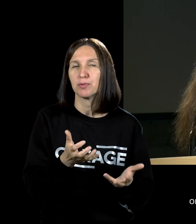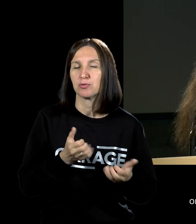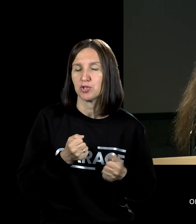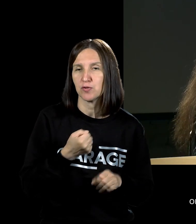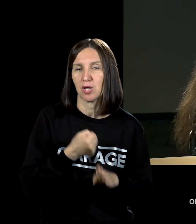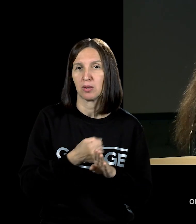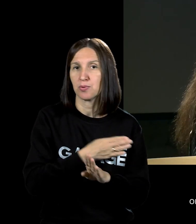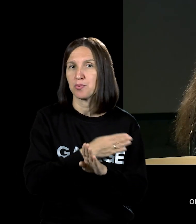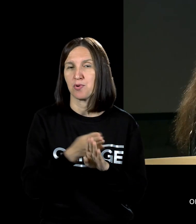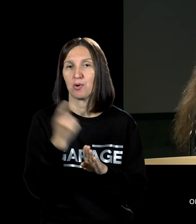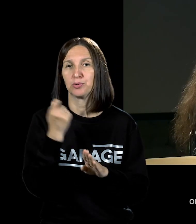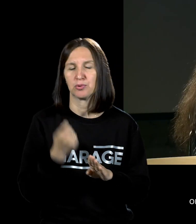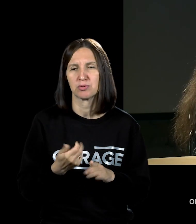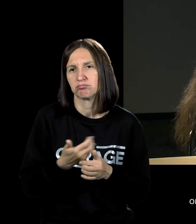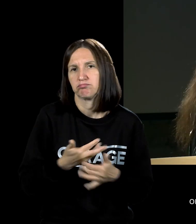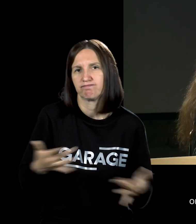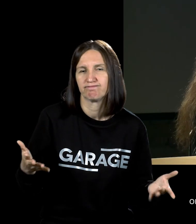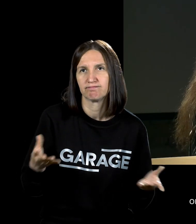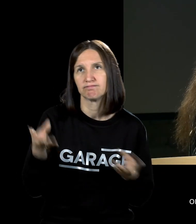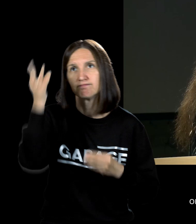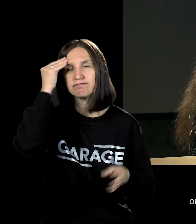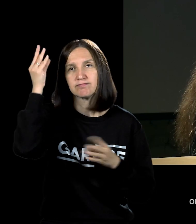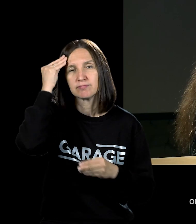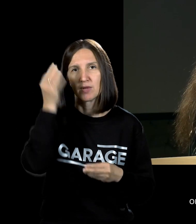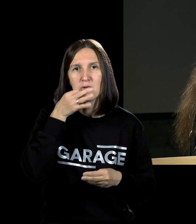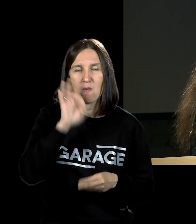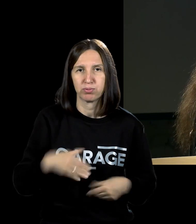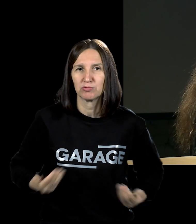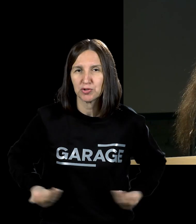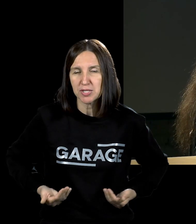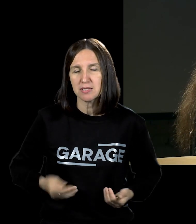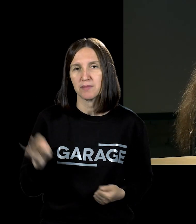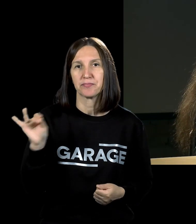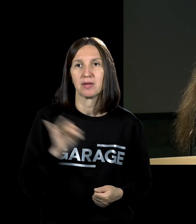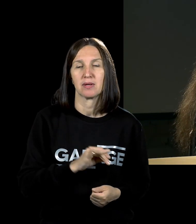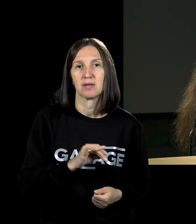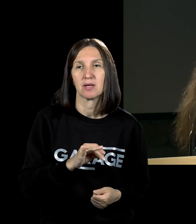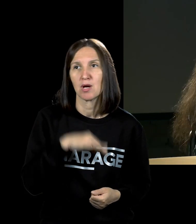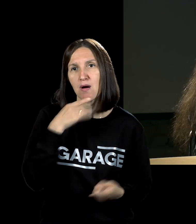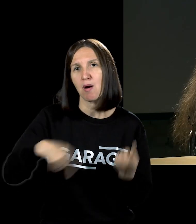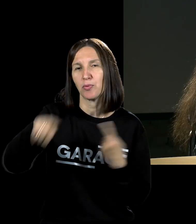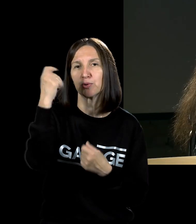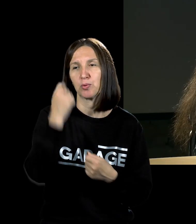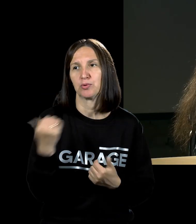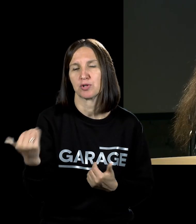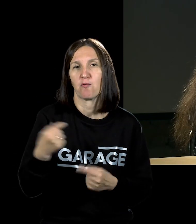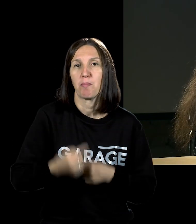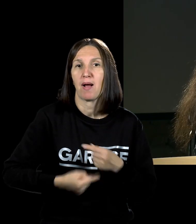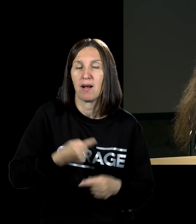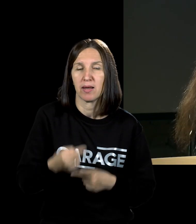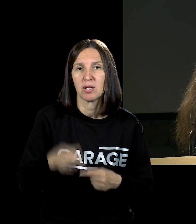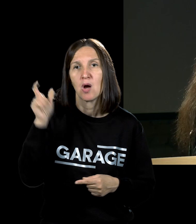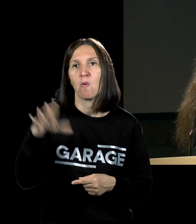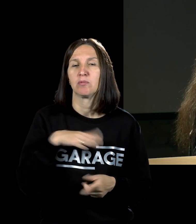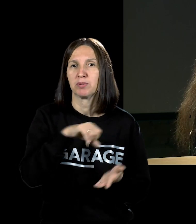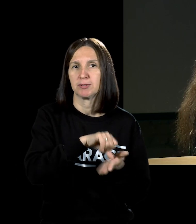получивший до того, как он, собственно, стал художником, достаточно разнообразный, интересный жизненный опыт. Как и многие художники этого поколения, он